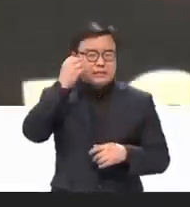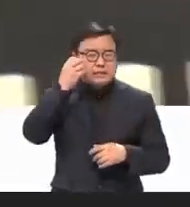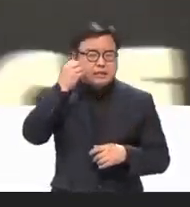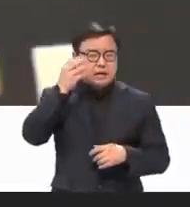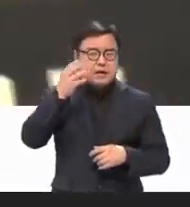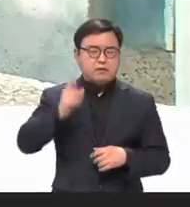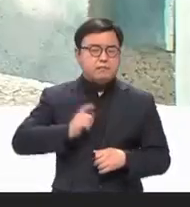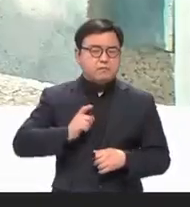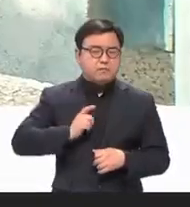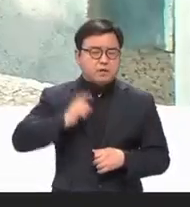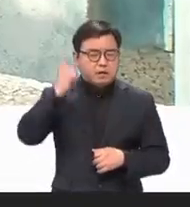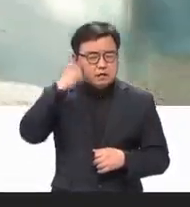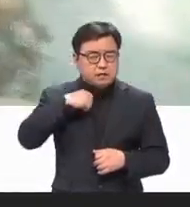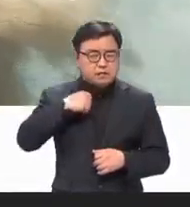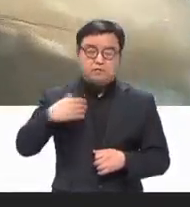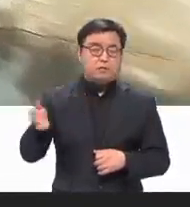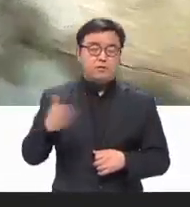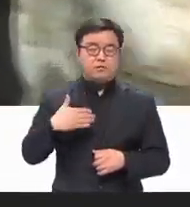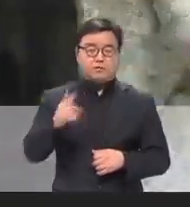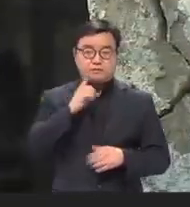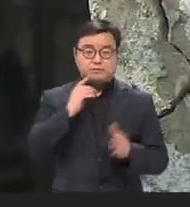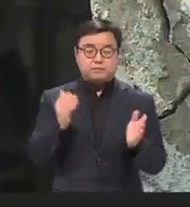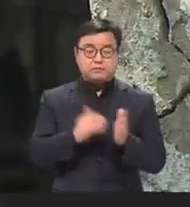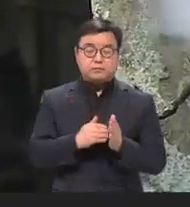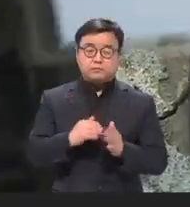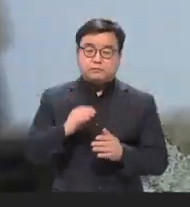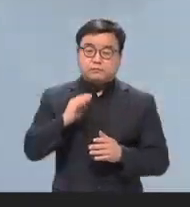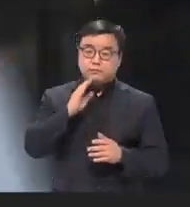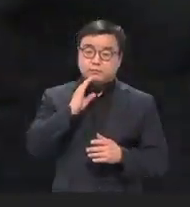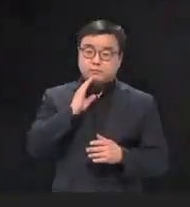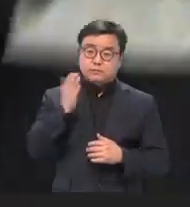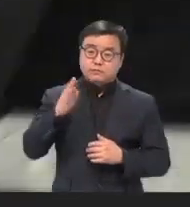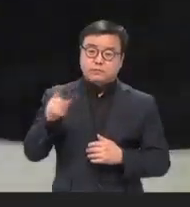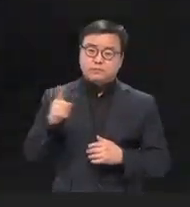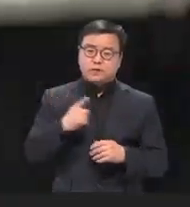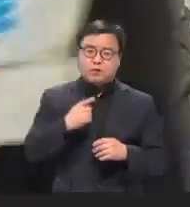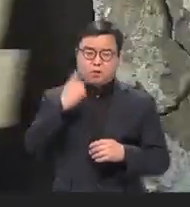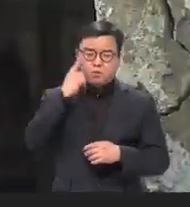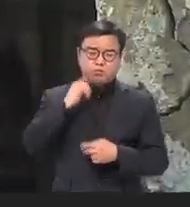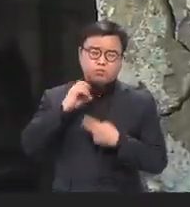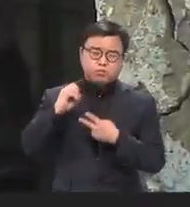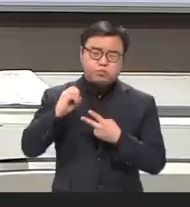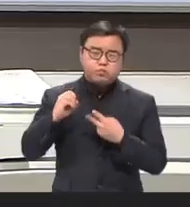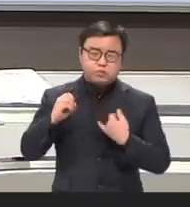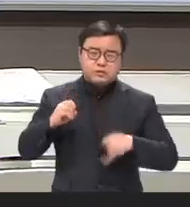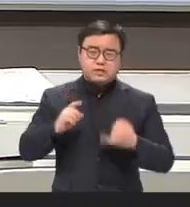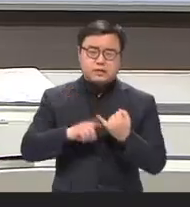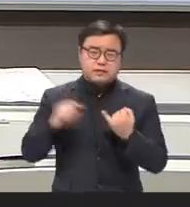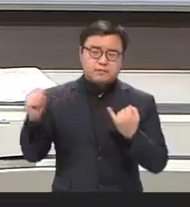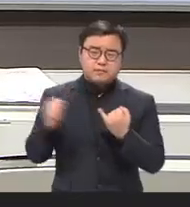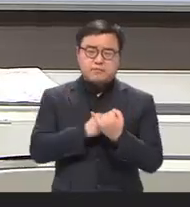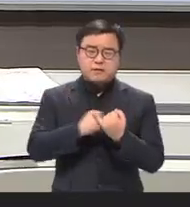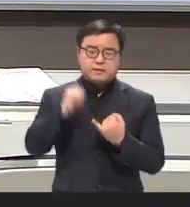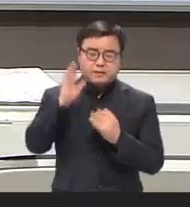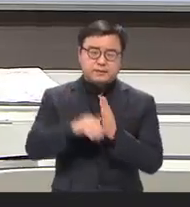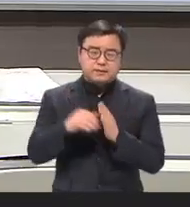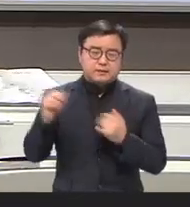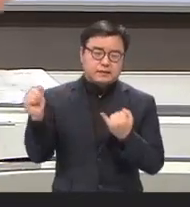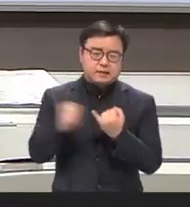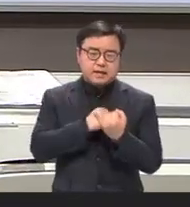이웃이 전혀 없었던 거죠 그런데 아무리 그렇다고 해도 요 무자비하게 아이를 폭행 했을 때 때리는 소리 라든가